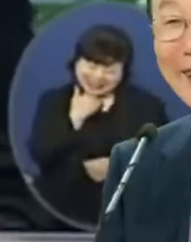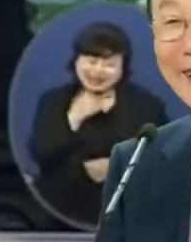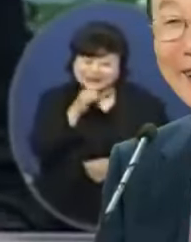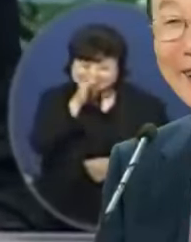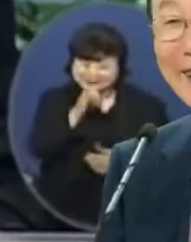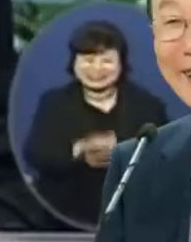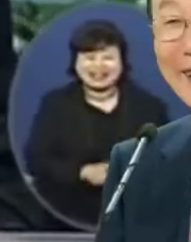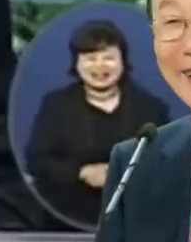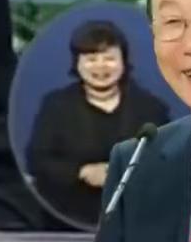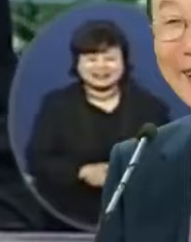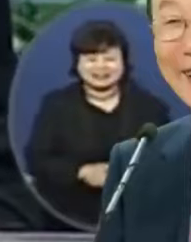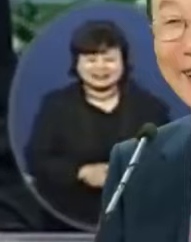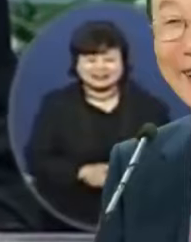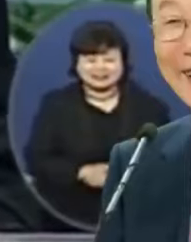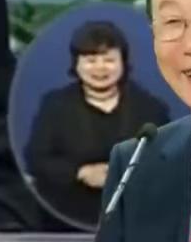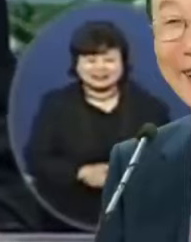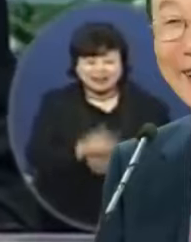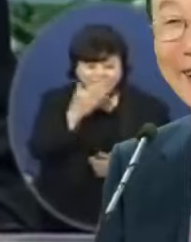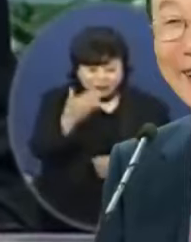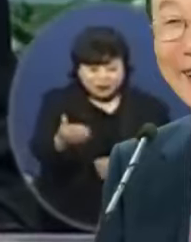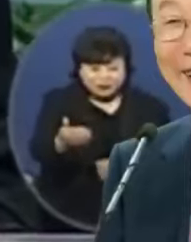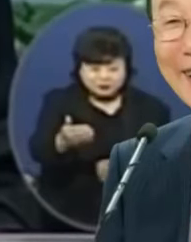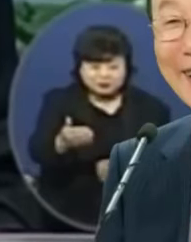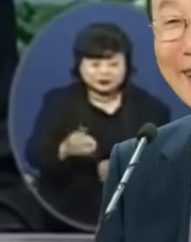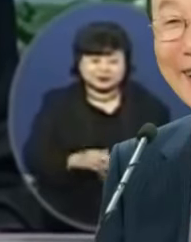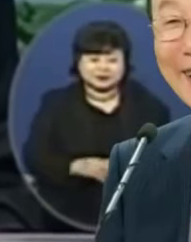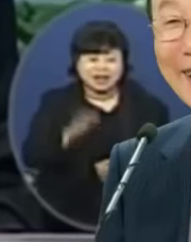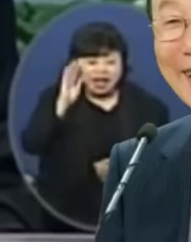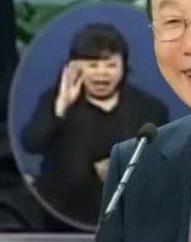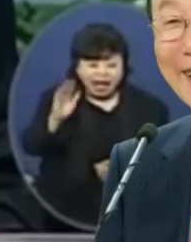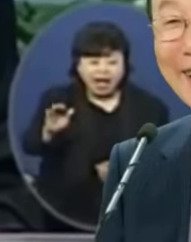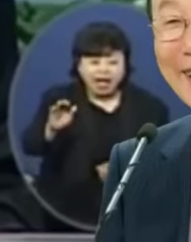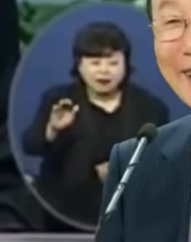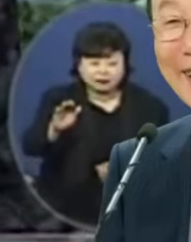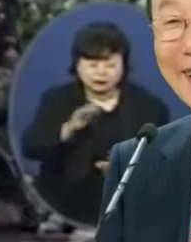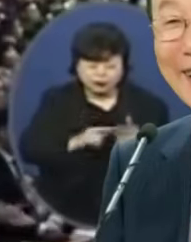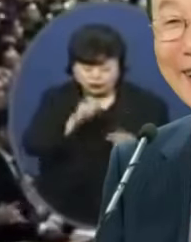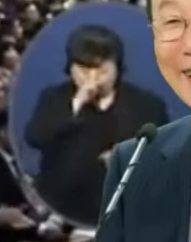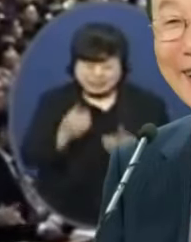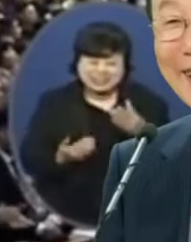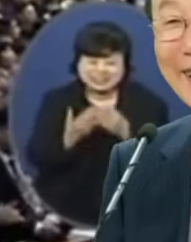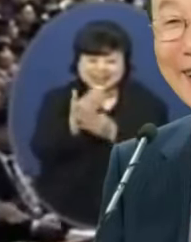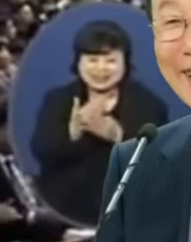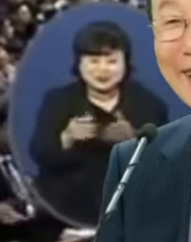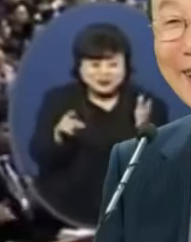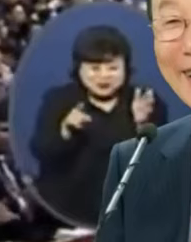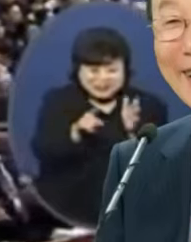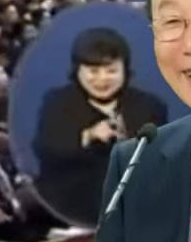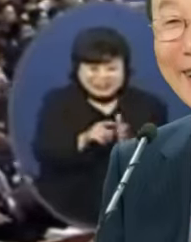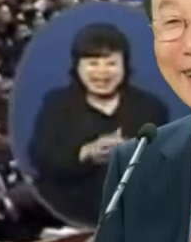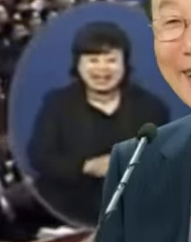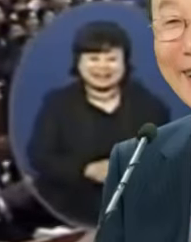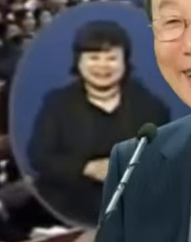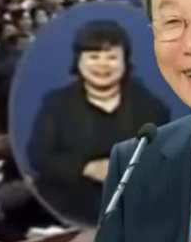것입니다. 여러분 장래는 지금보다 더 좋은 일이 일어나는 것입니다.